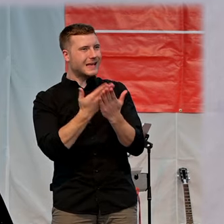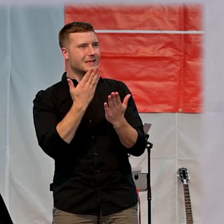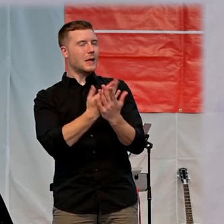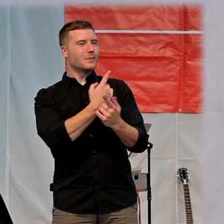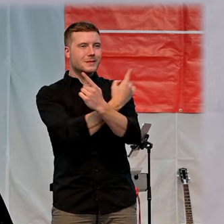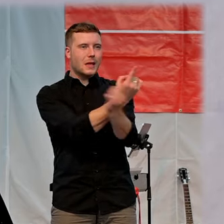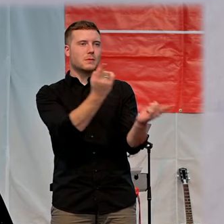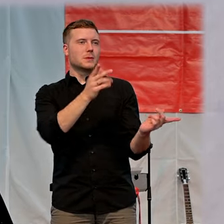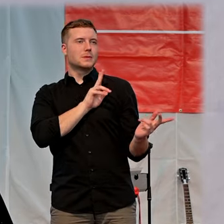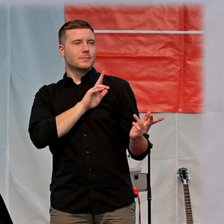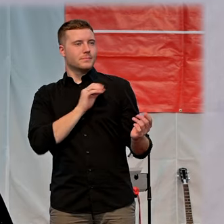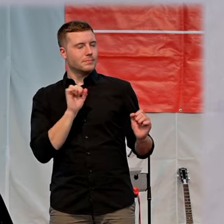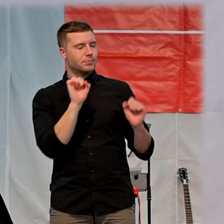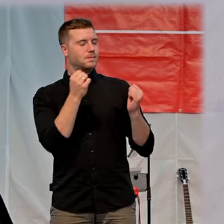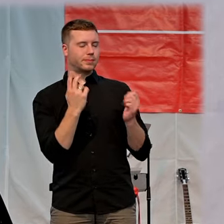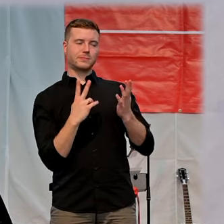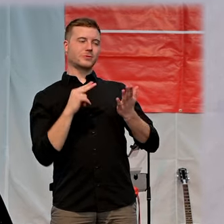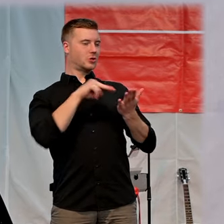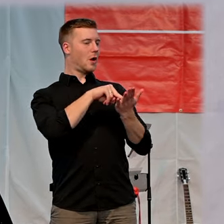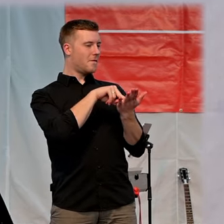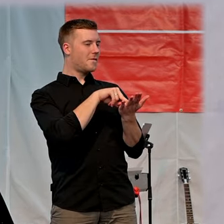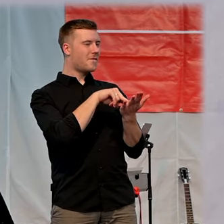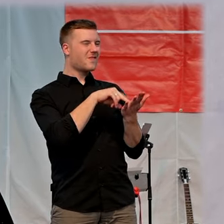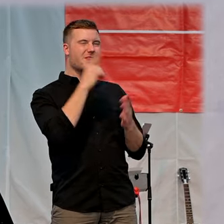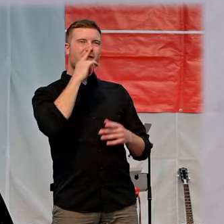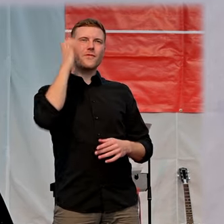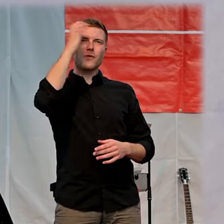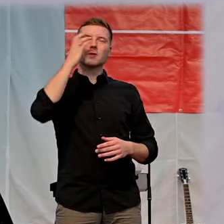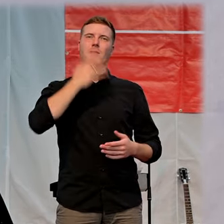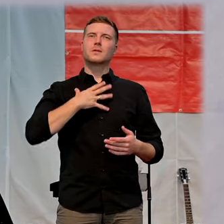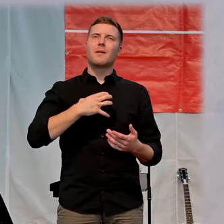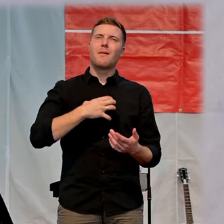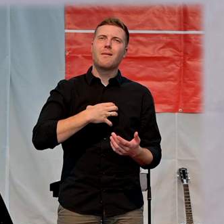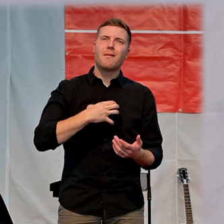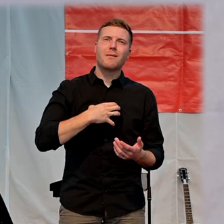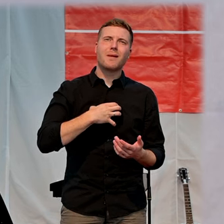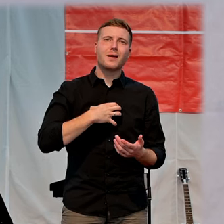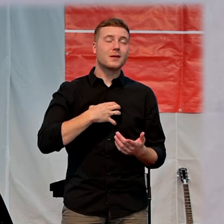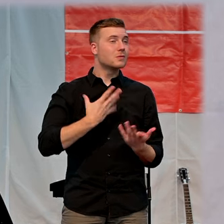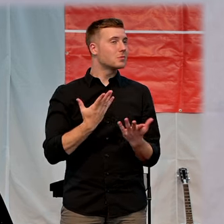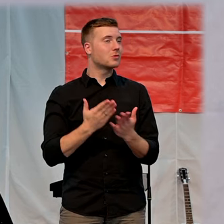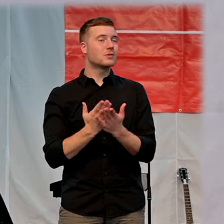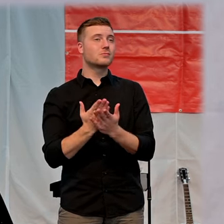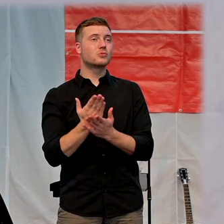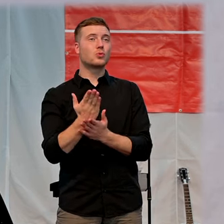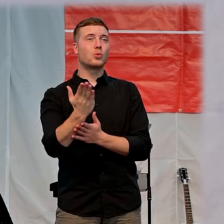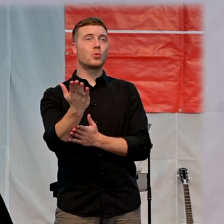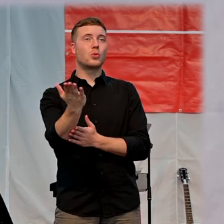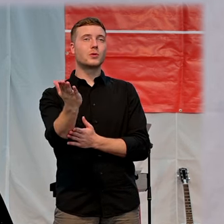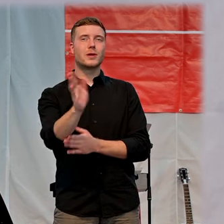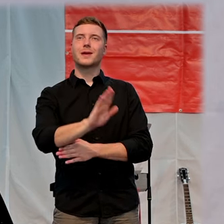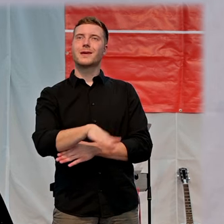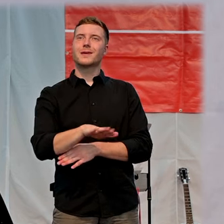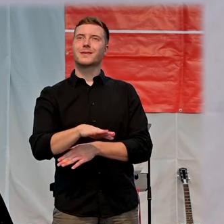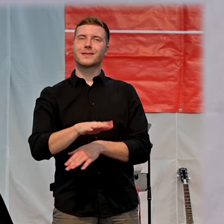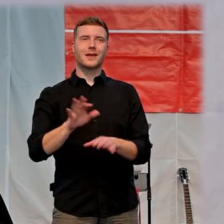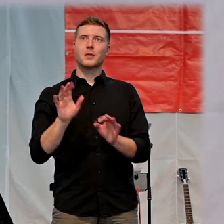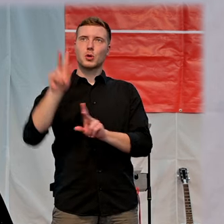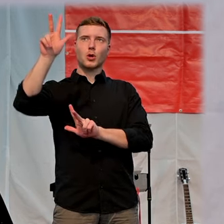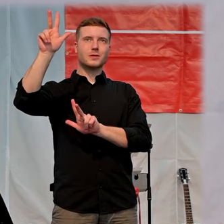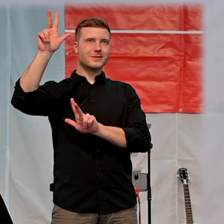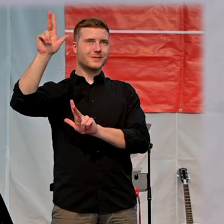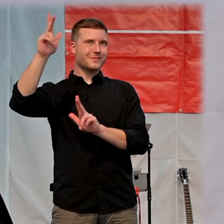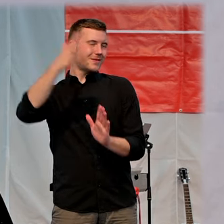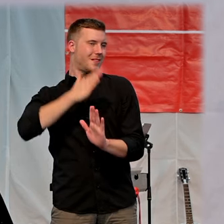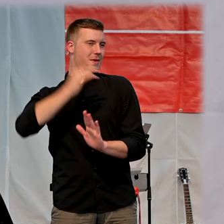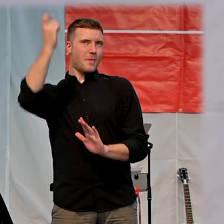Auch wenn du krank bist, wenn du gelähmt bist, du bist ein geliebtes Kind. Und das ist wirklich so.